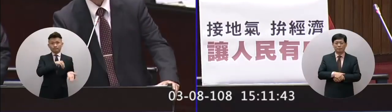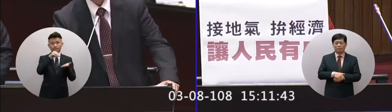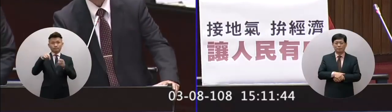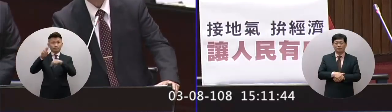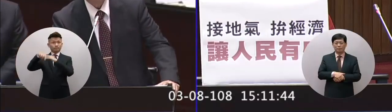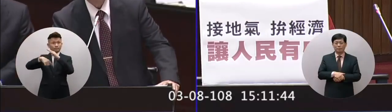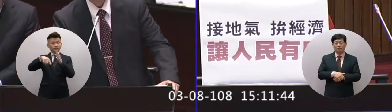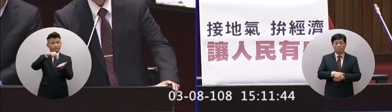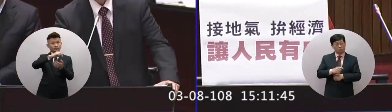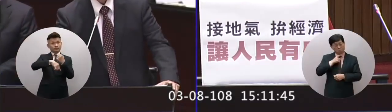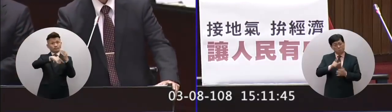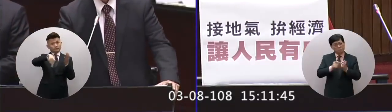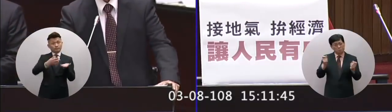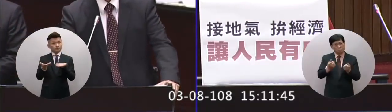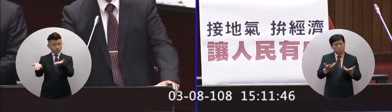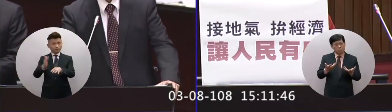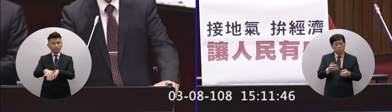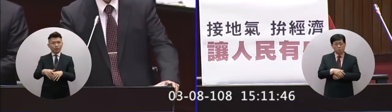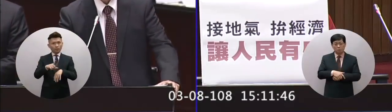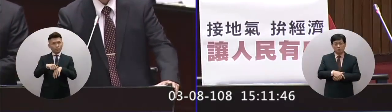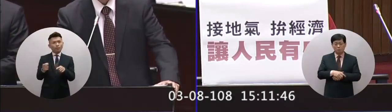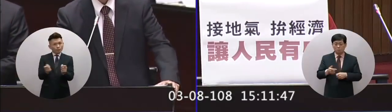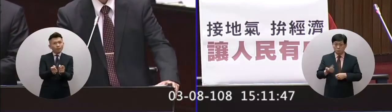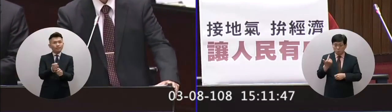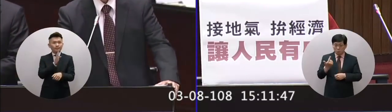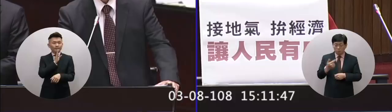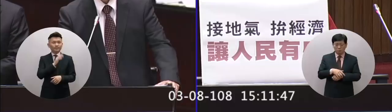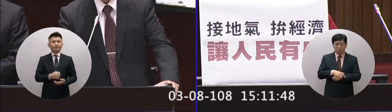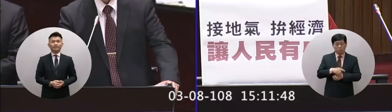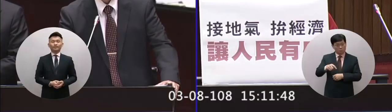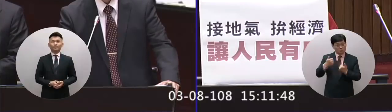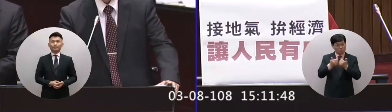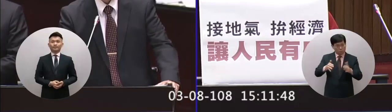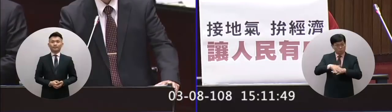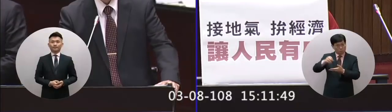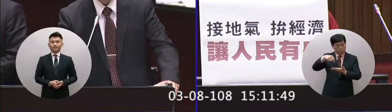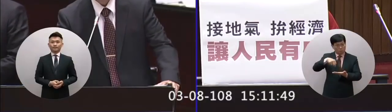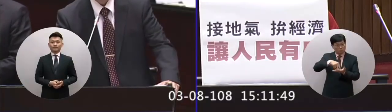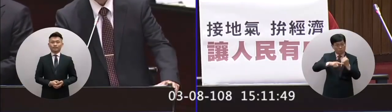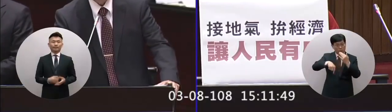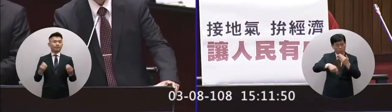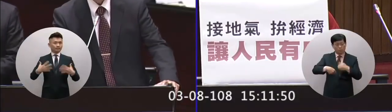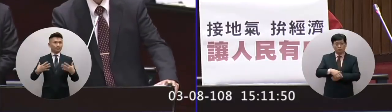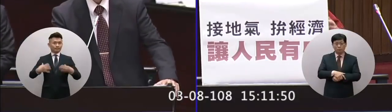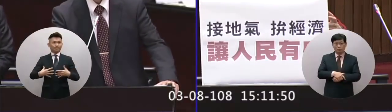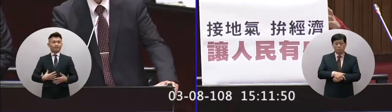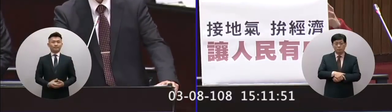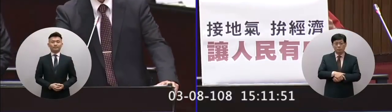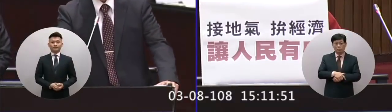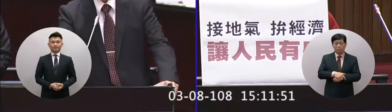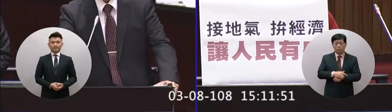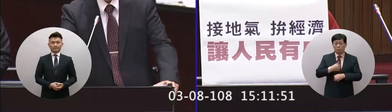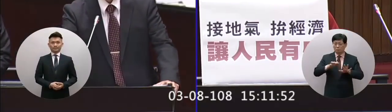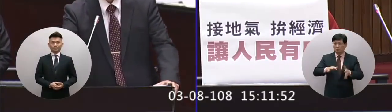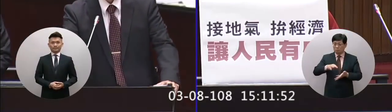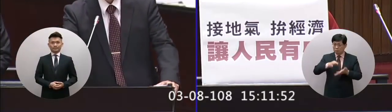法院安尼个。 检讨爱个偌久？ 很紧啊， 紧啊、哦。所以即个会期会送入来立法院。 迄无问题。啊， 咱即